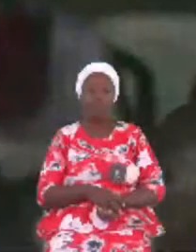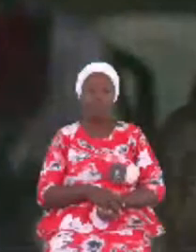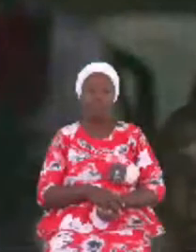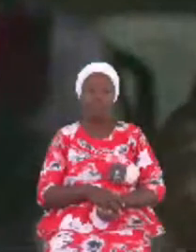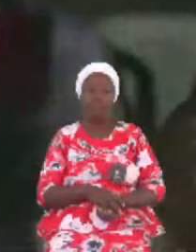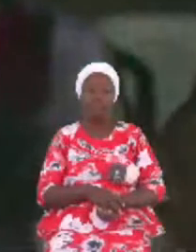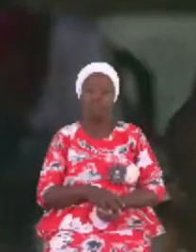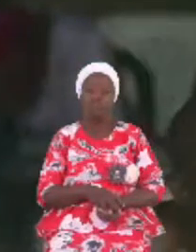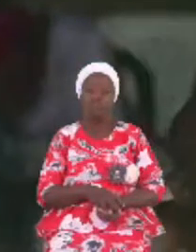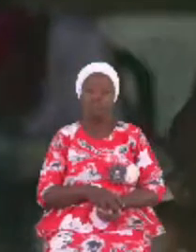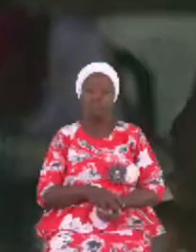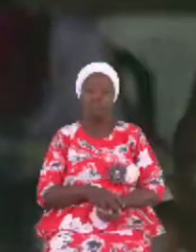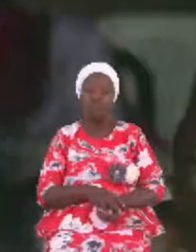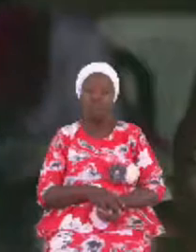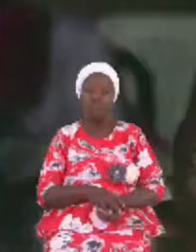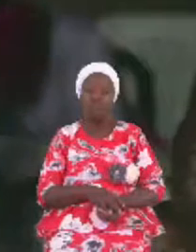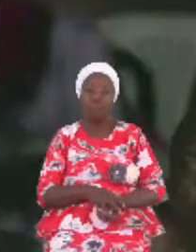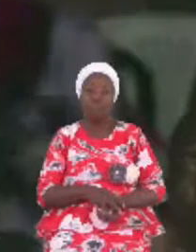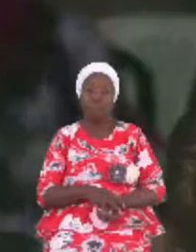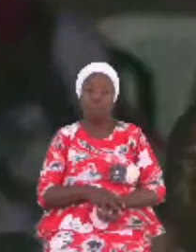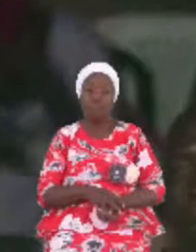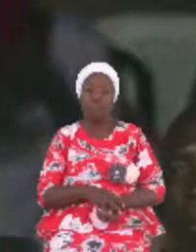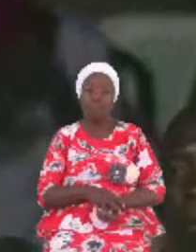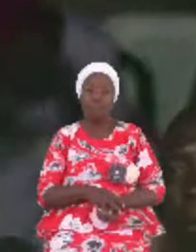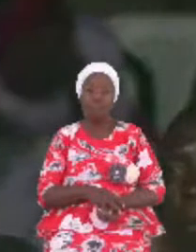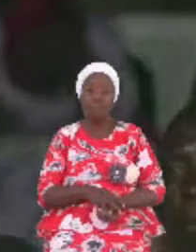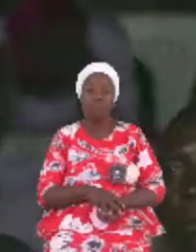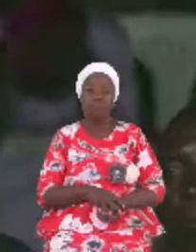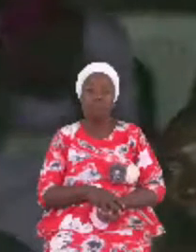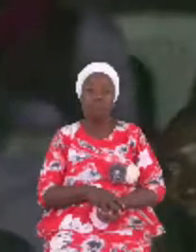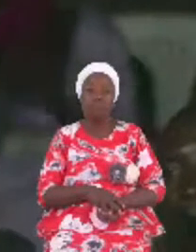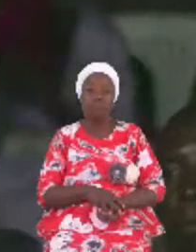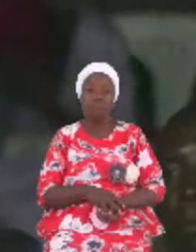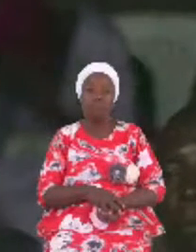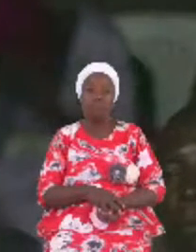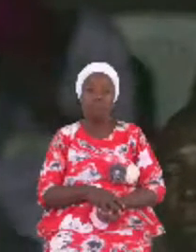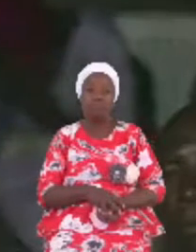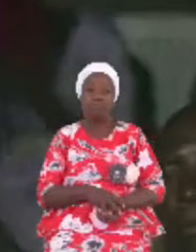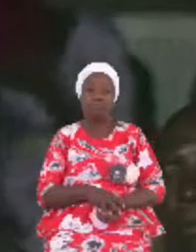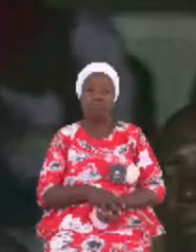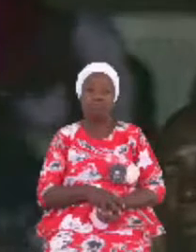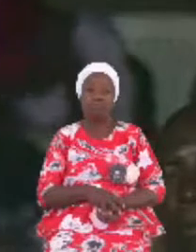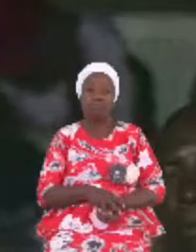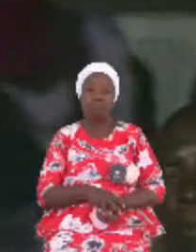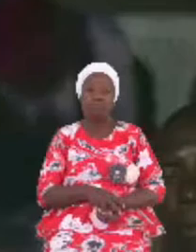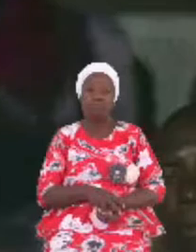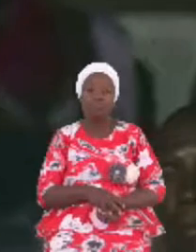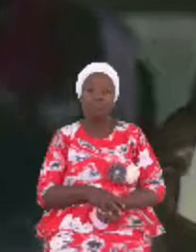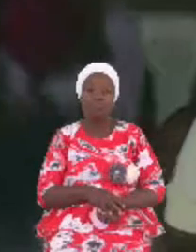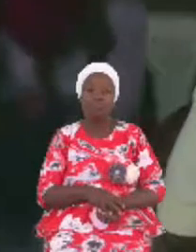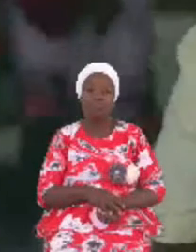église locale, sur un terrain de croisade en plein air, faisons-le rapidement.